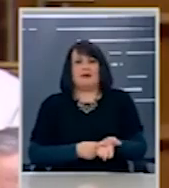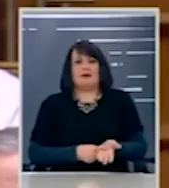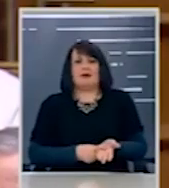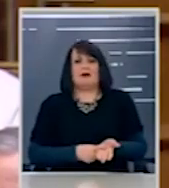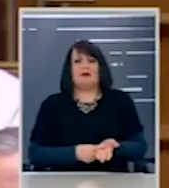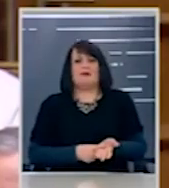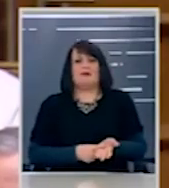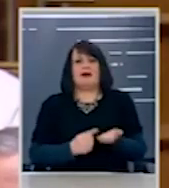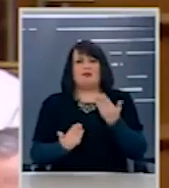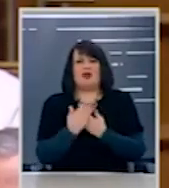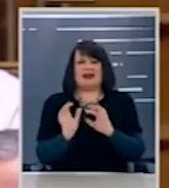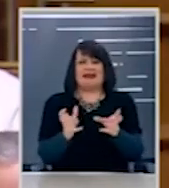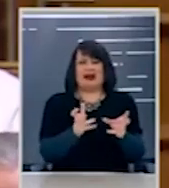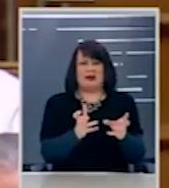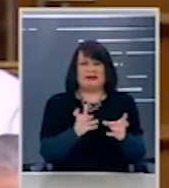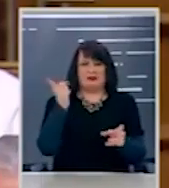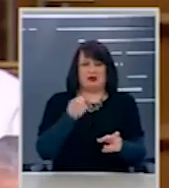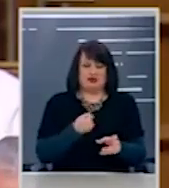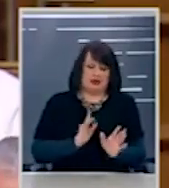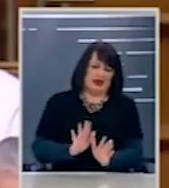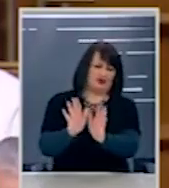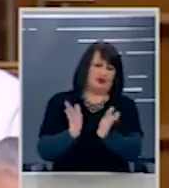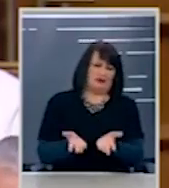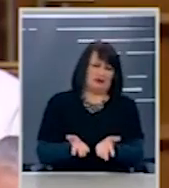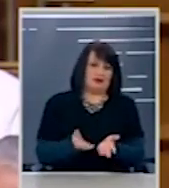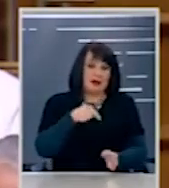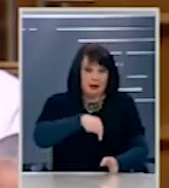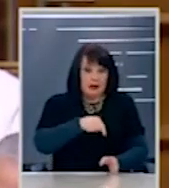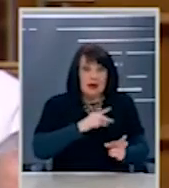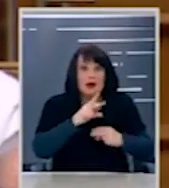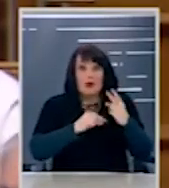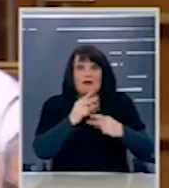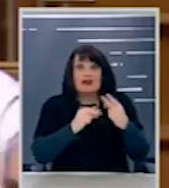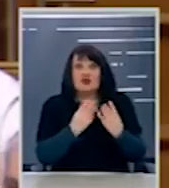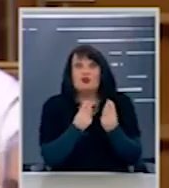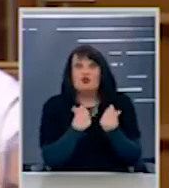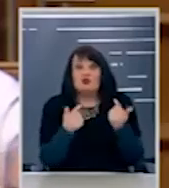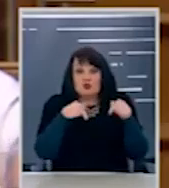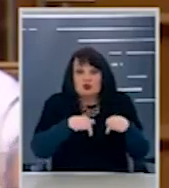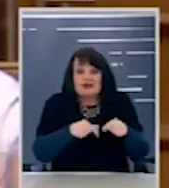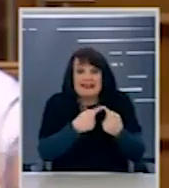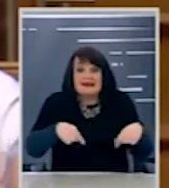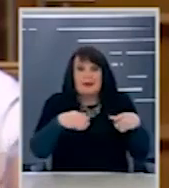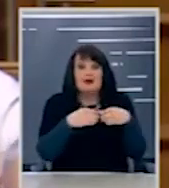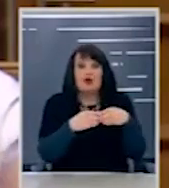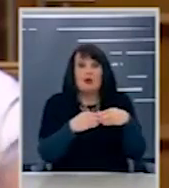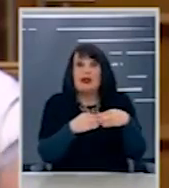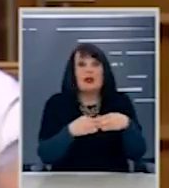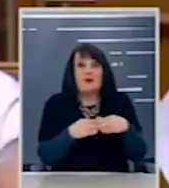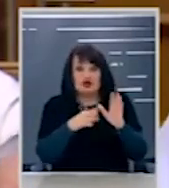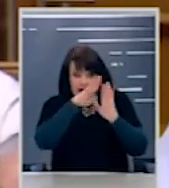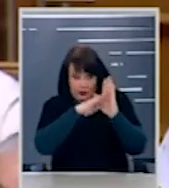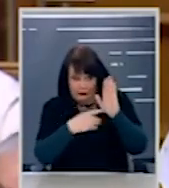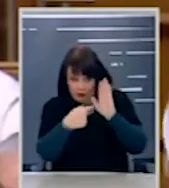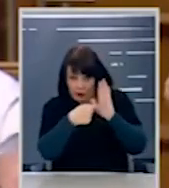τηλεθέαση. Αφήστε τα αυτά για τα πρωινάδικα. Μην ασχολείστε εσείς με αυτά. Να κουβεντιάσουμε επί της ουσίας. Με ποιο τρόπο σε αυτό το πλαίσιο συμφωνίας που